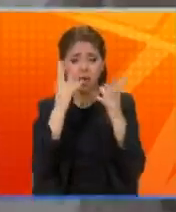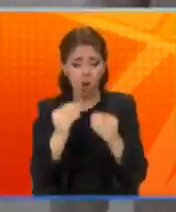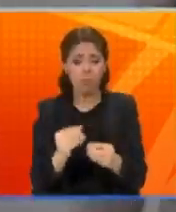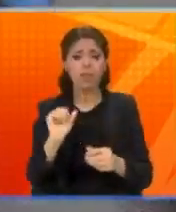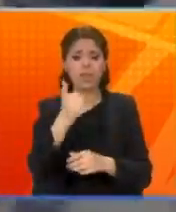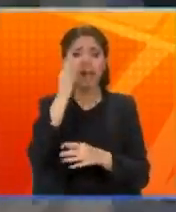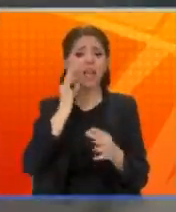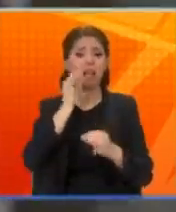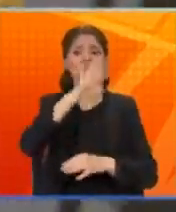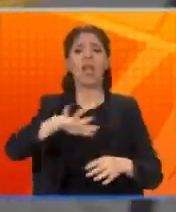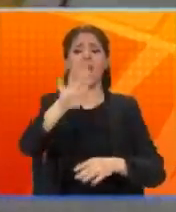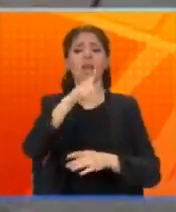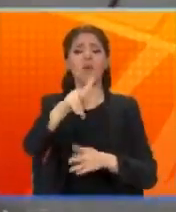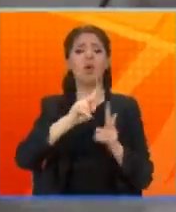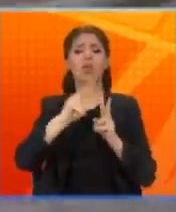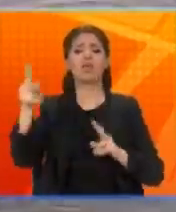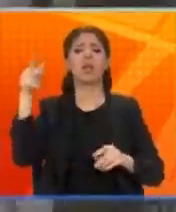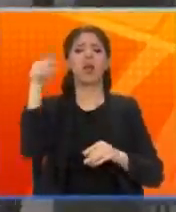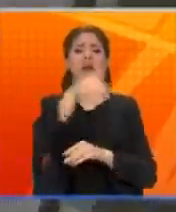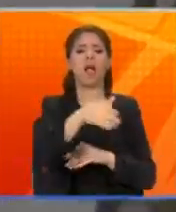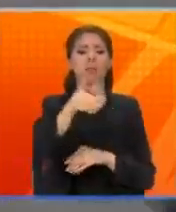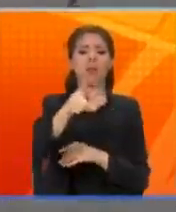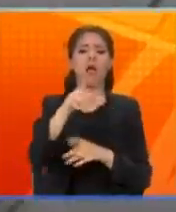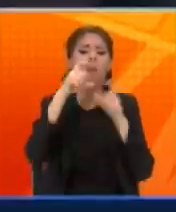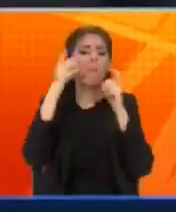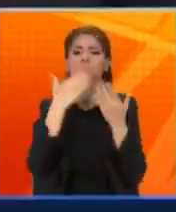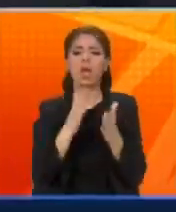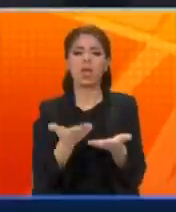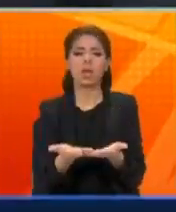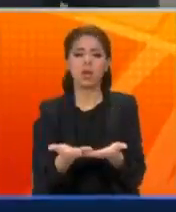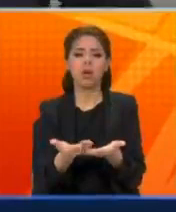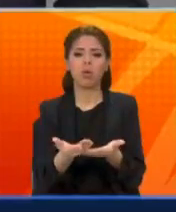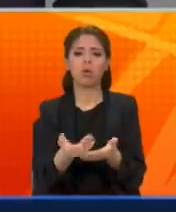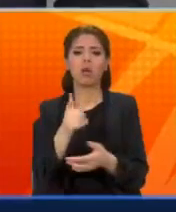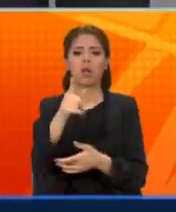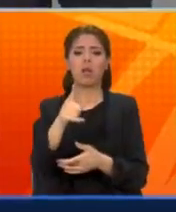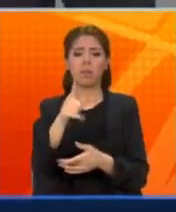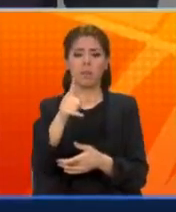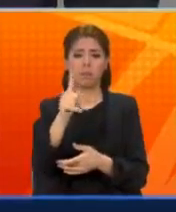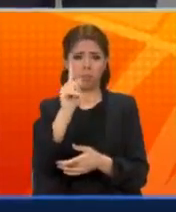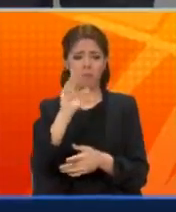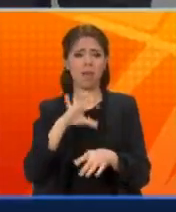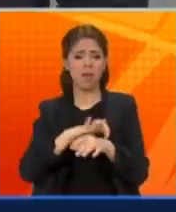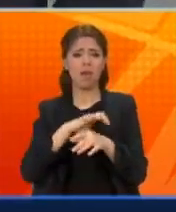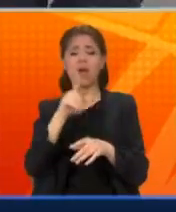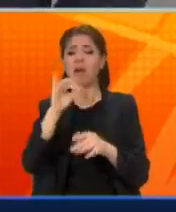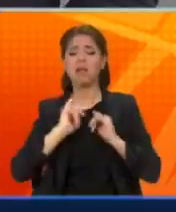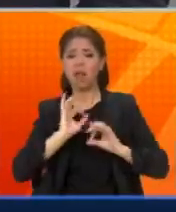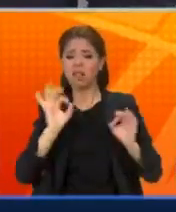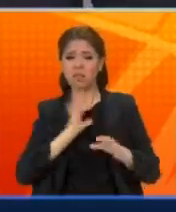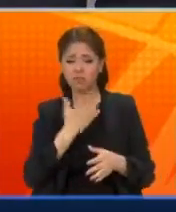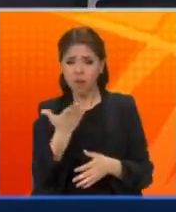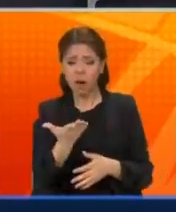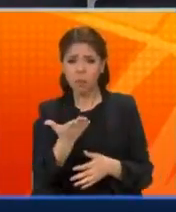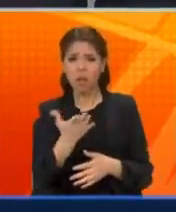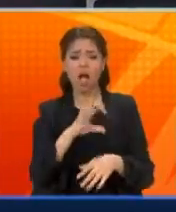bile yine o sıradaydı. Üstelik bazılarında maske bile yoktu. Var mı bir rahatsızlığınız? Yok, herhangi bir rahatsızlığım yok. Peki